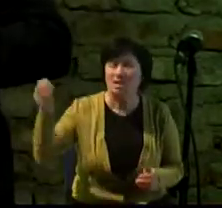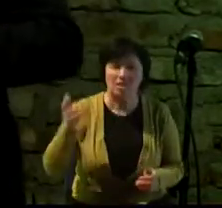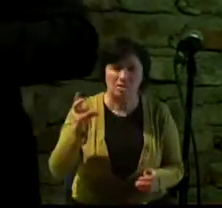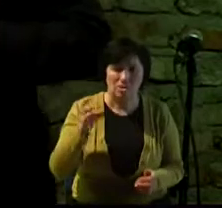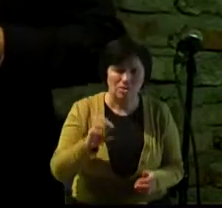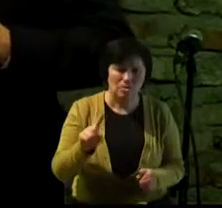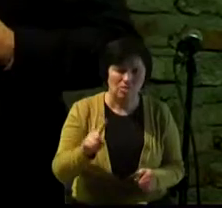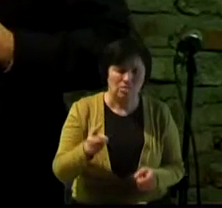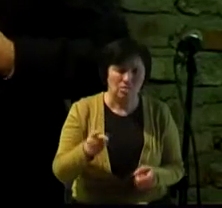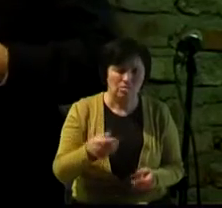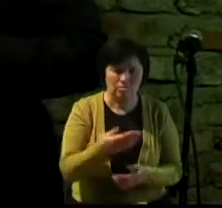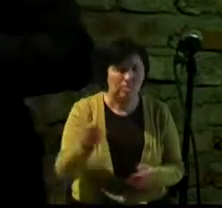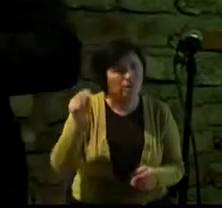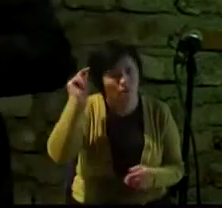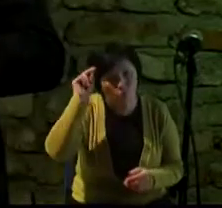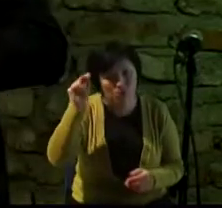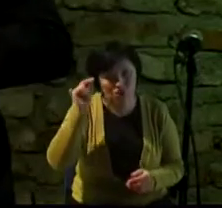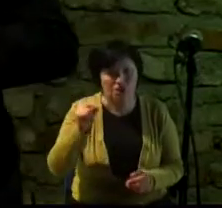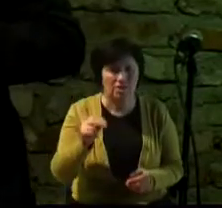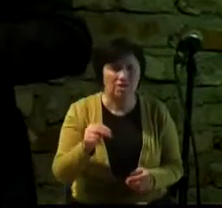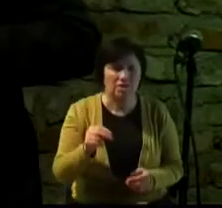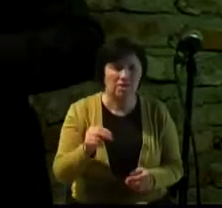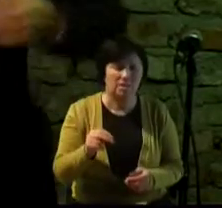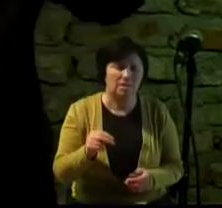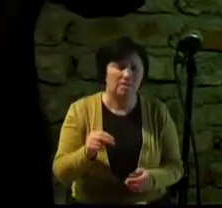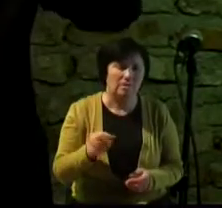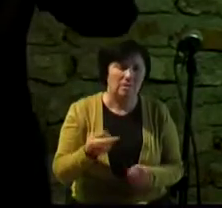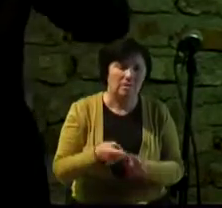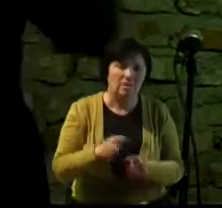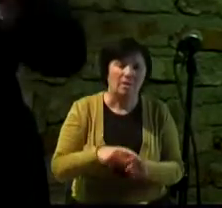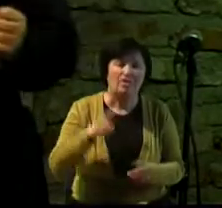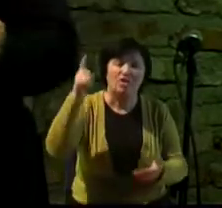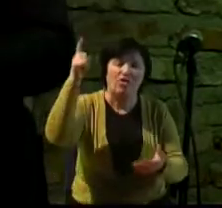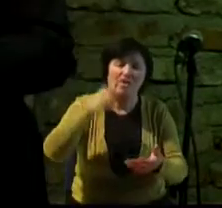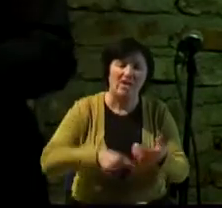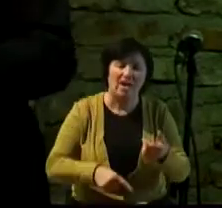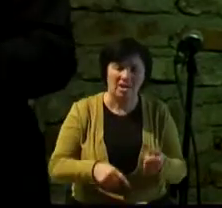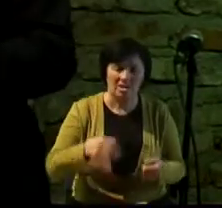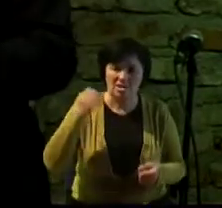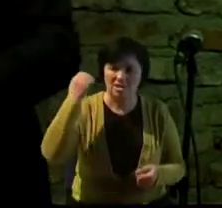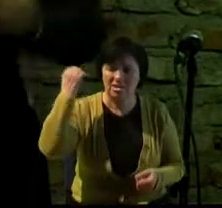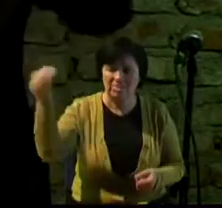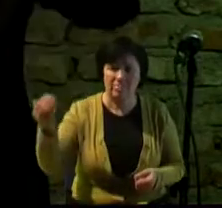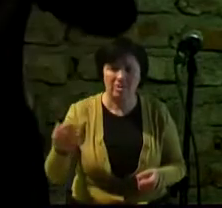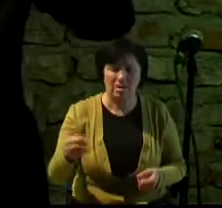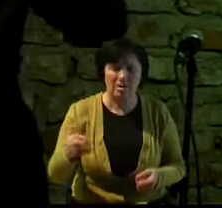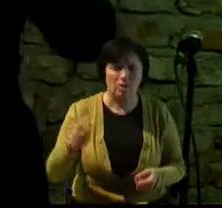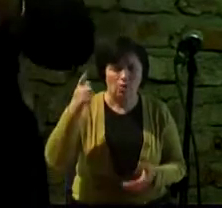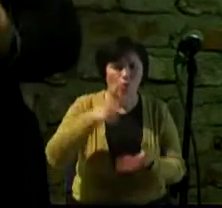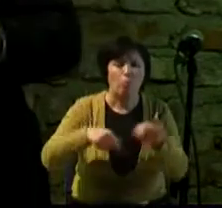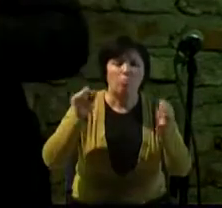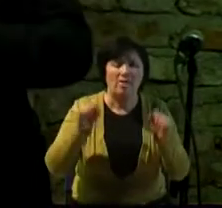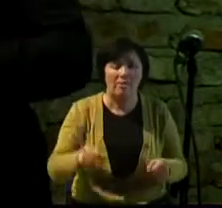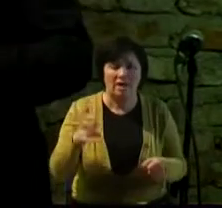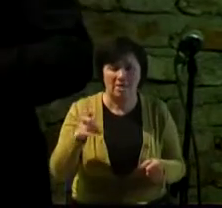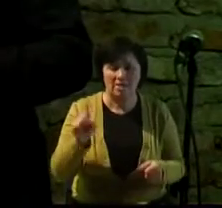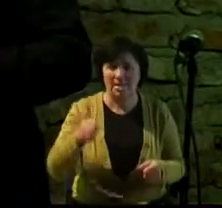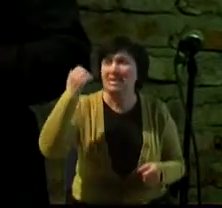места, наполненные Духом Святым, духовно укрепленные и обновленные. Но кто-то может